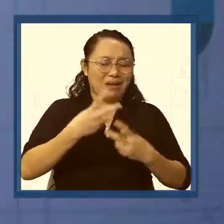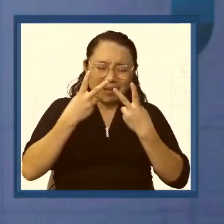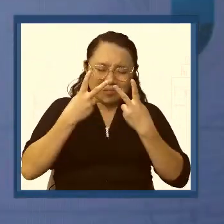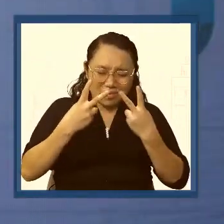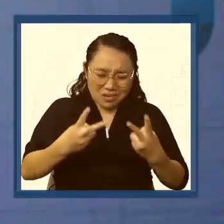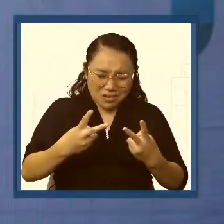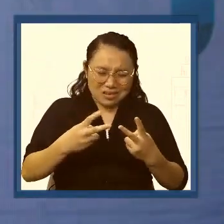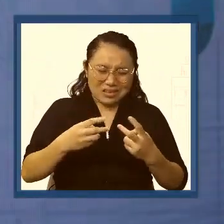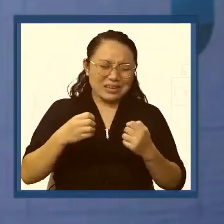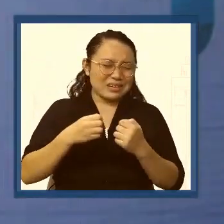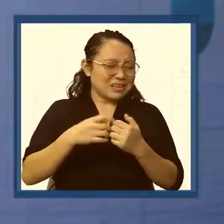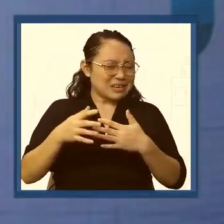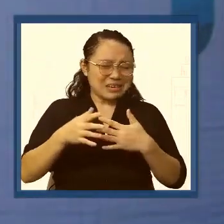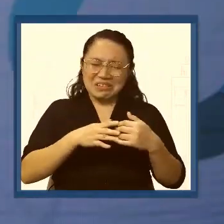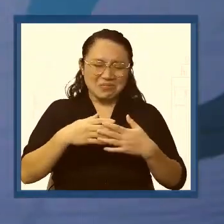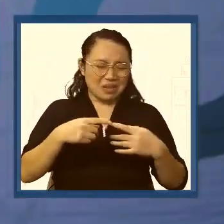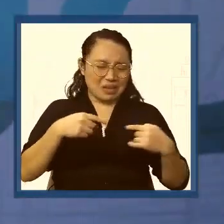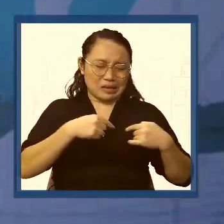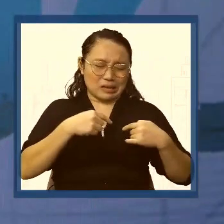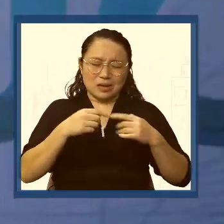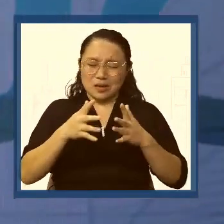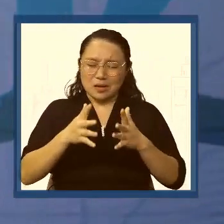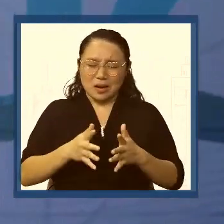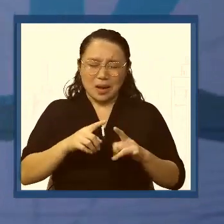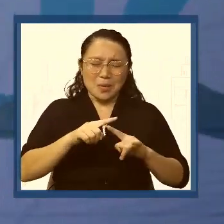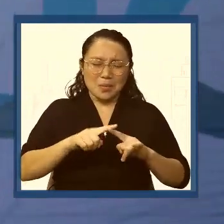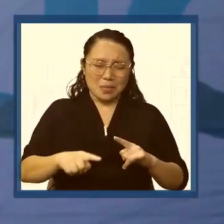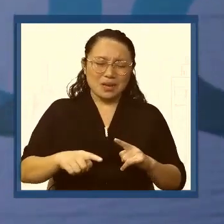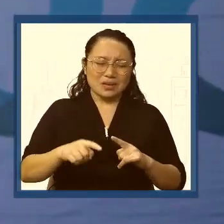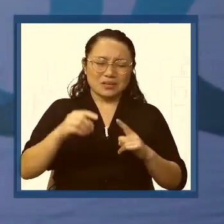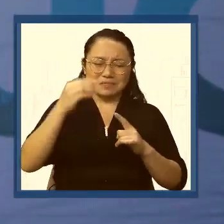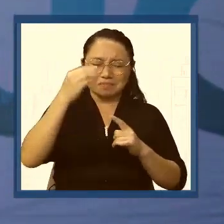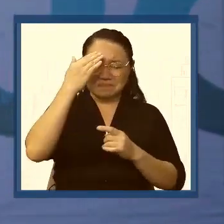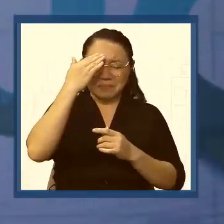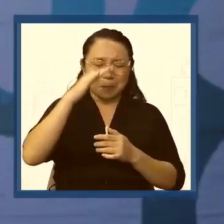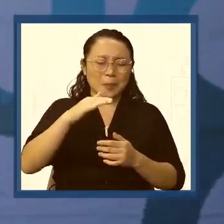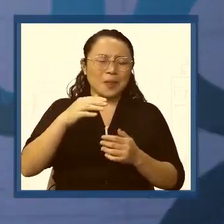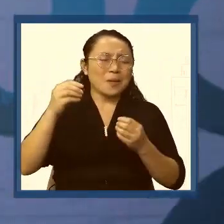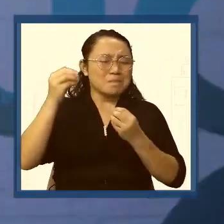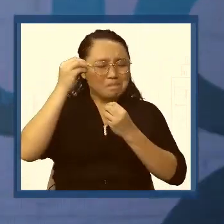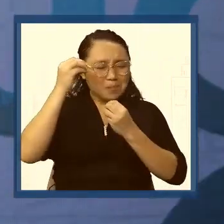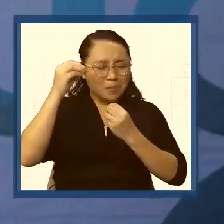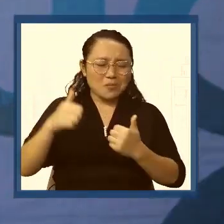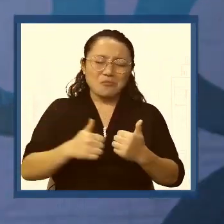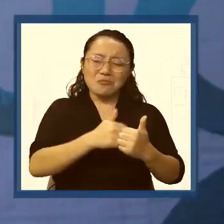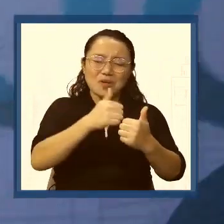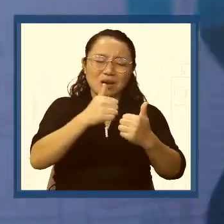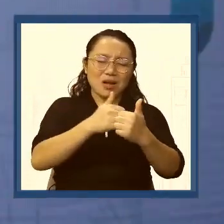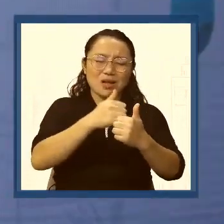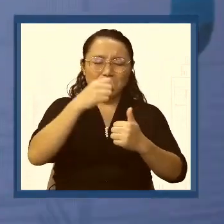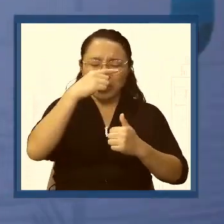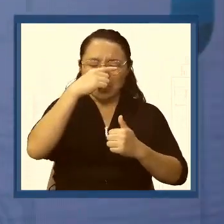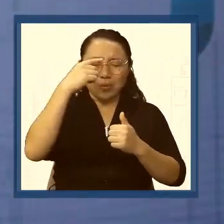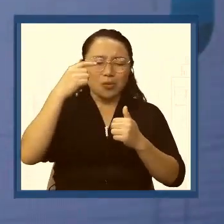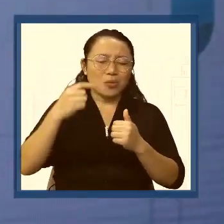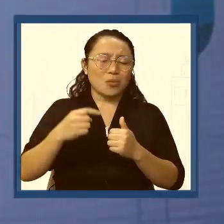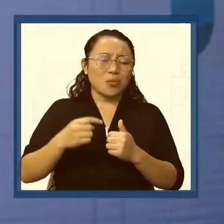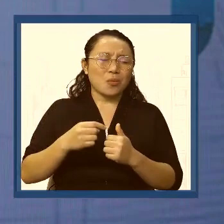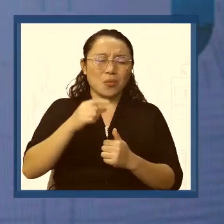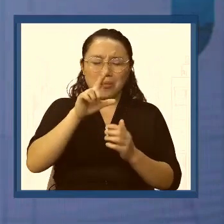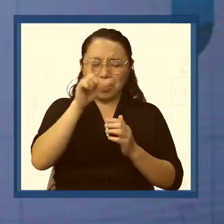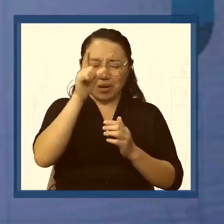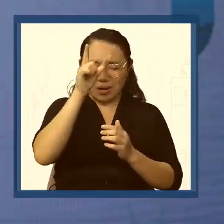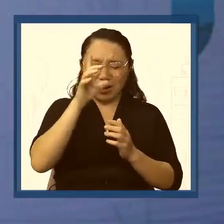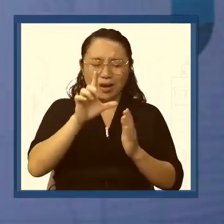nga bisan nahulog sa pagpakasala, makakat-on sa pagpaliag sa among gugma kanimo pinagi sa pagtuman sa